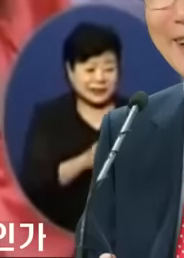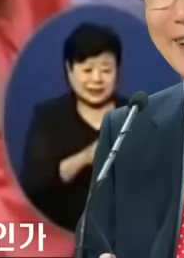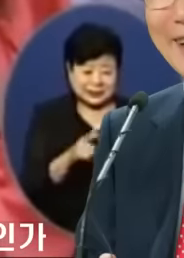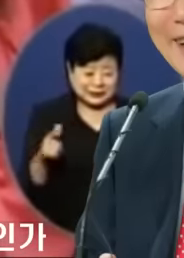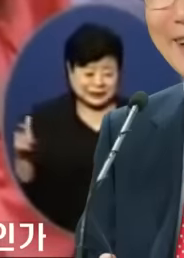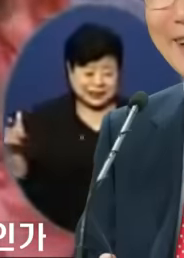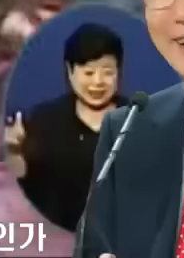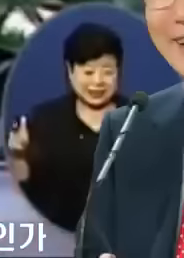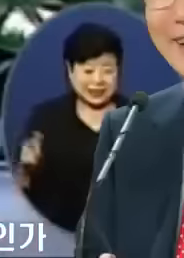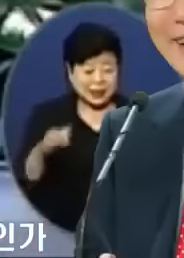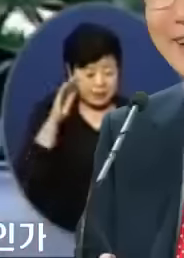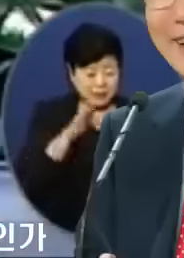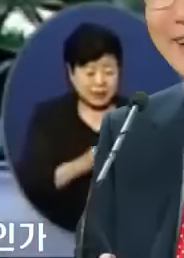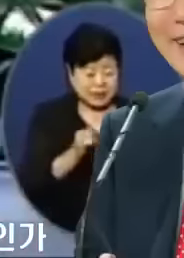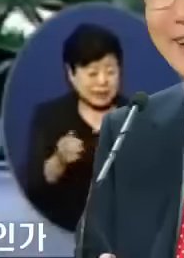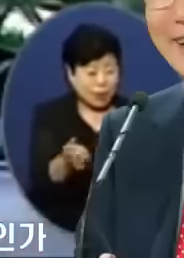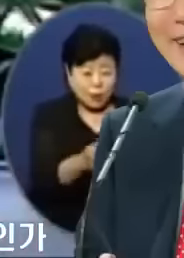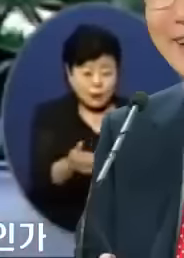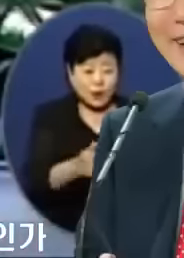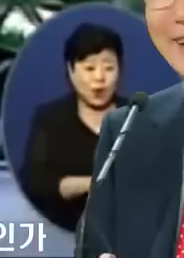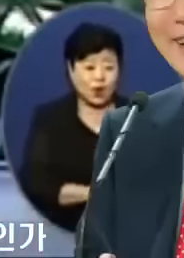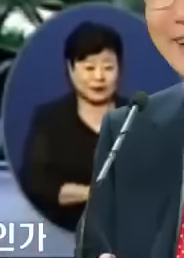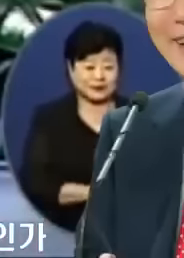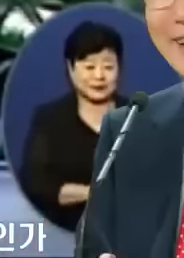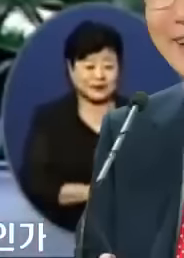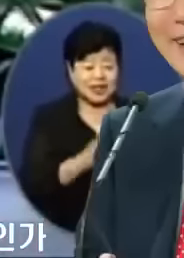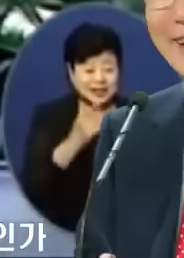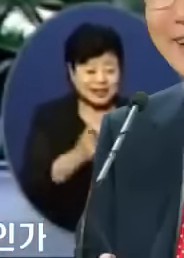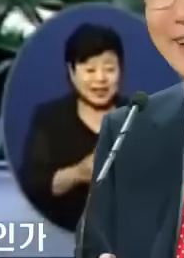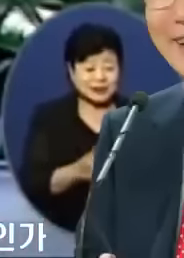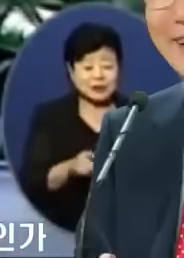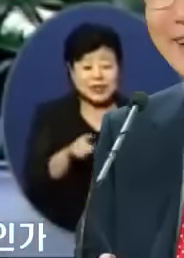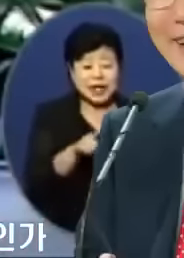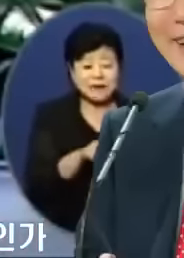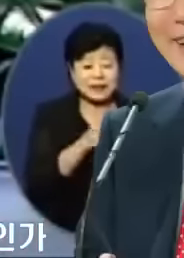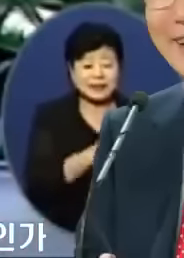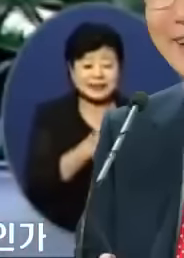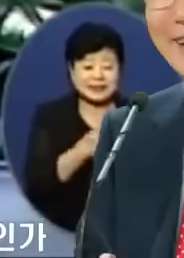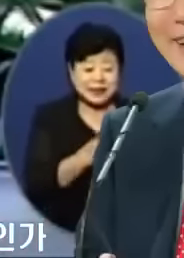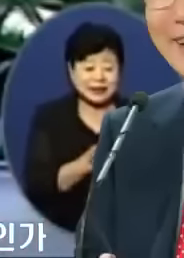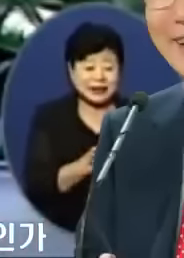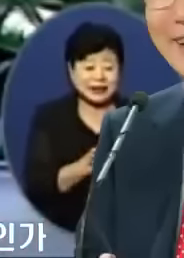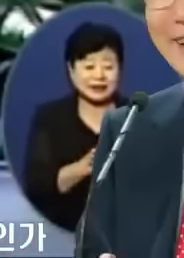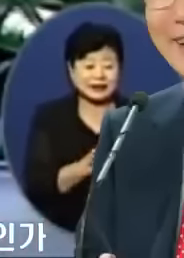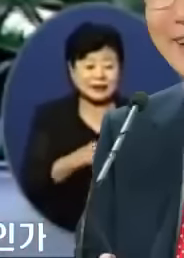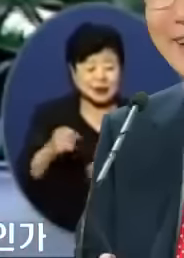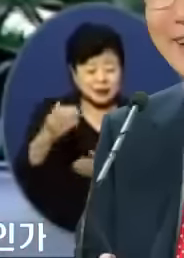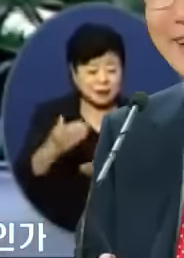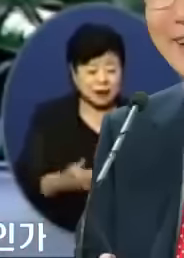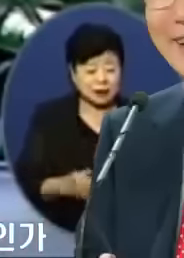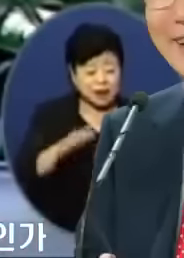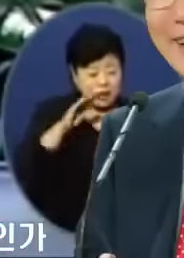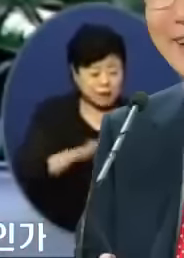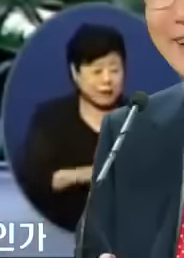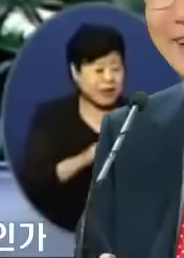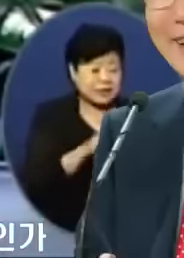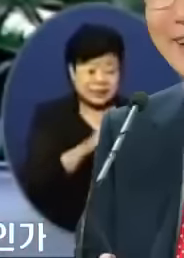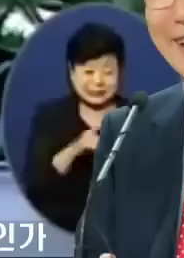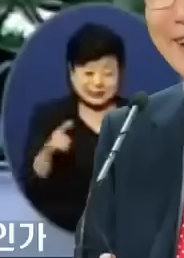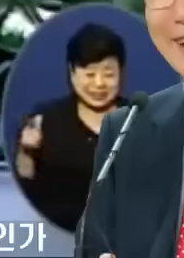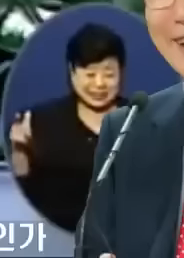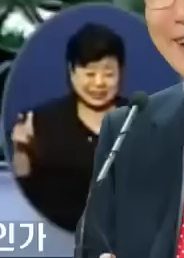없습니다. 패배한 사람 없습니다. 예수님이 같이 계시기 때문에 버림받거나 패배하지